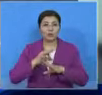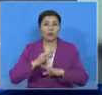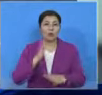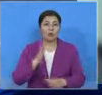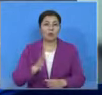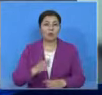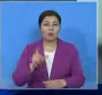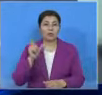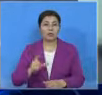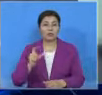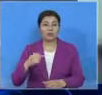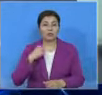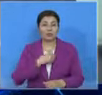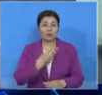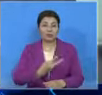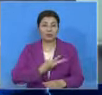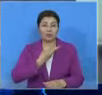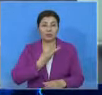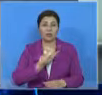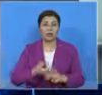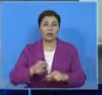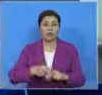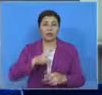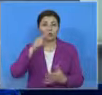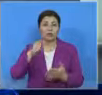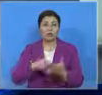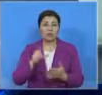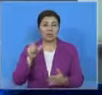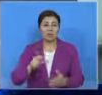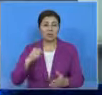оның да халықтың көкейінен. Барлық осы сұрақтар халықтың көкейінен шығып тұр.